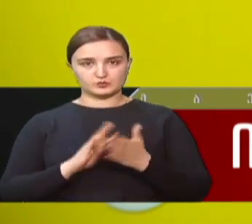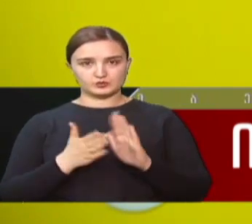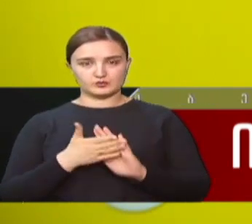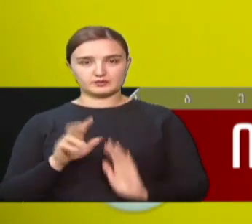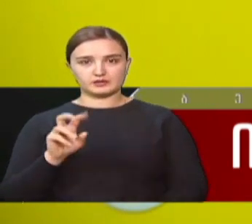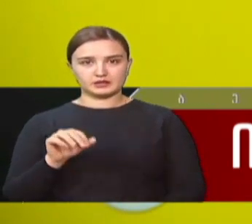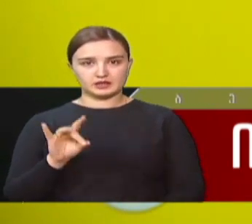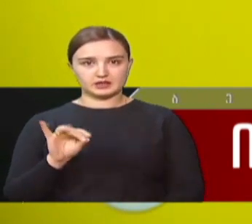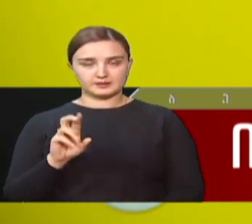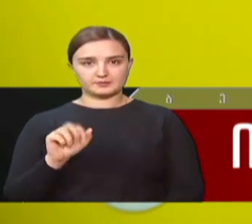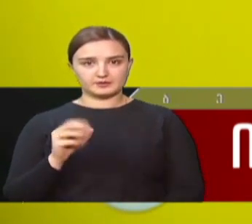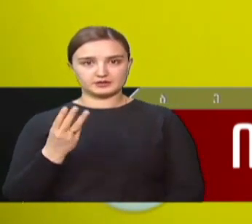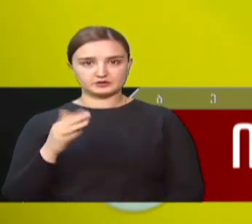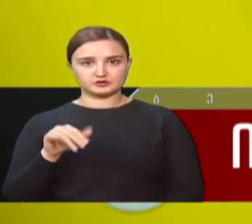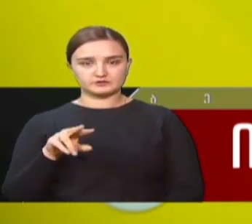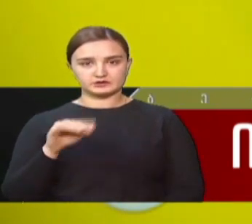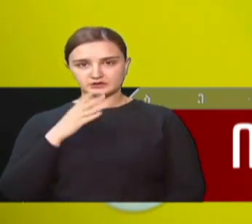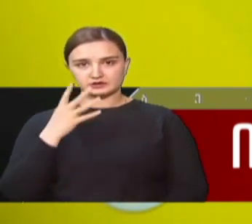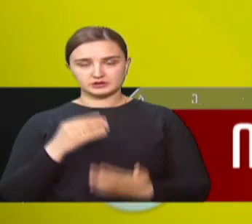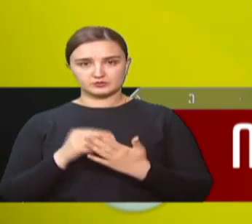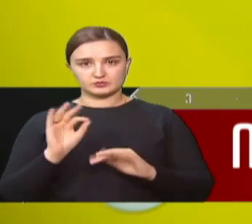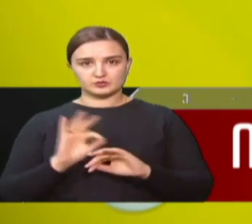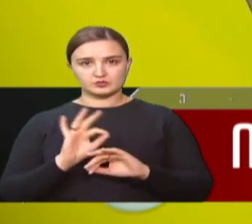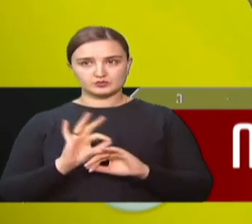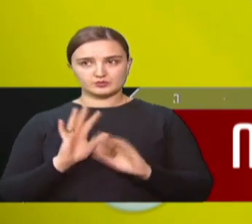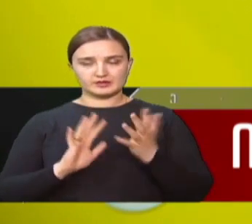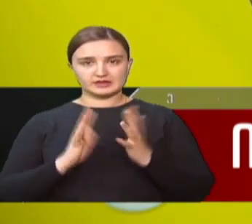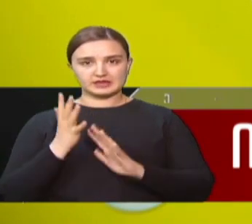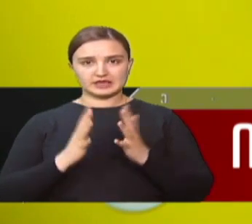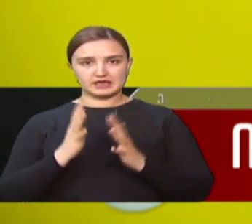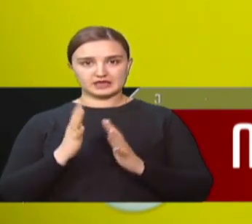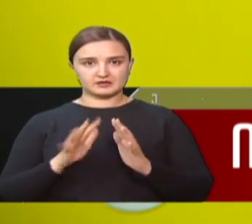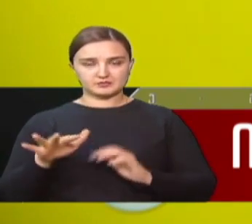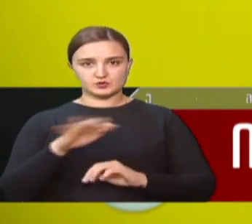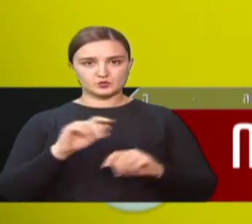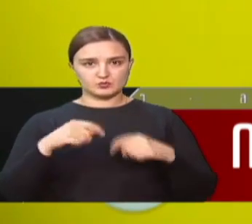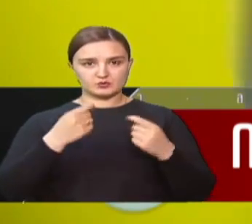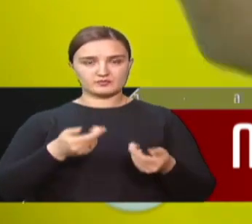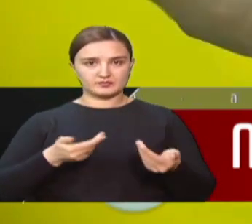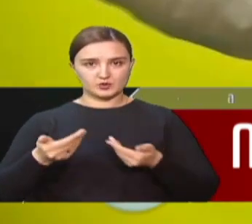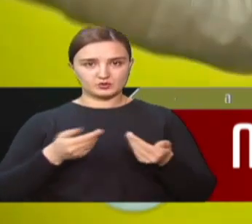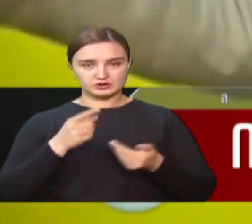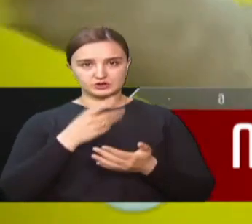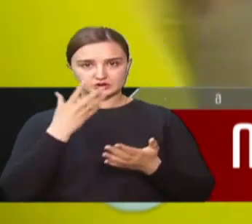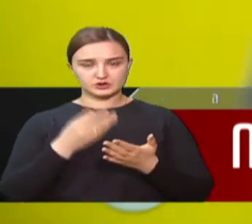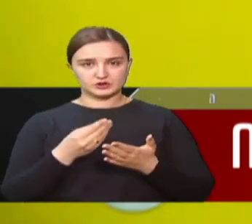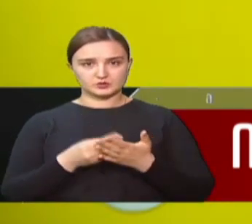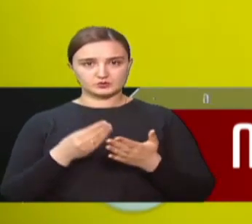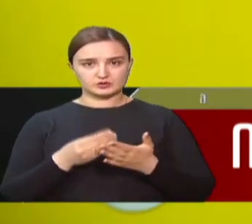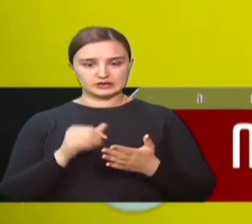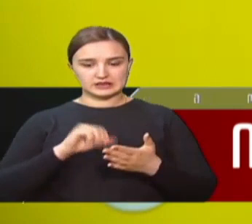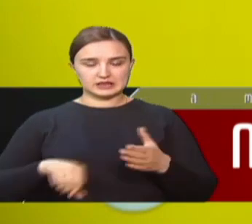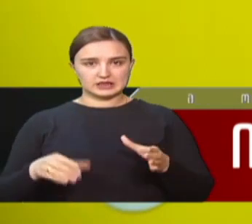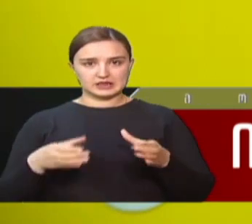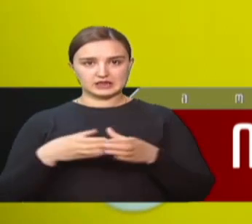ირაკლი ღარიბაშვილი საკუთარ ცოლს ტყეებს რო უფორმებს, ხო, გახსოვთ ბაკურიანში, და საკუთარი დიდი კლანი რო